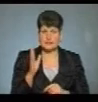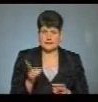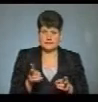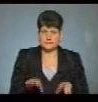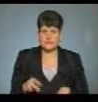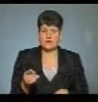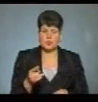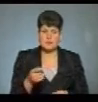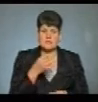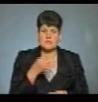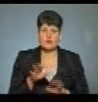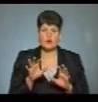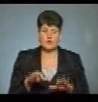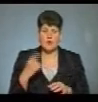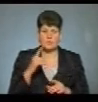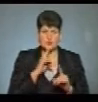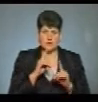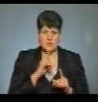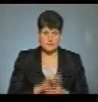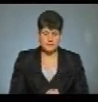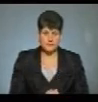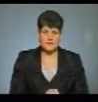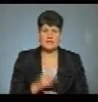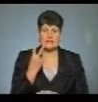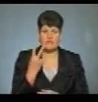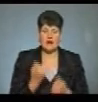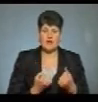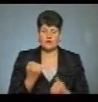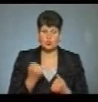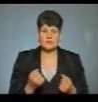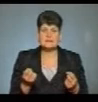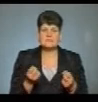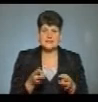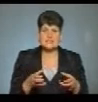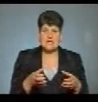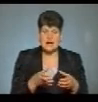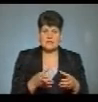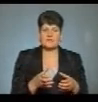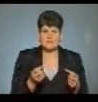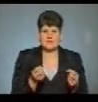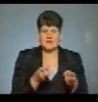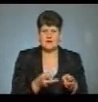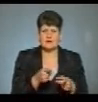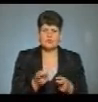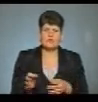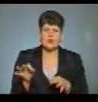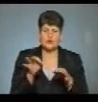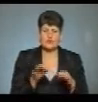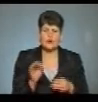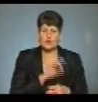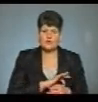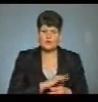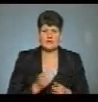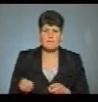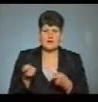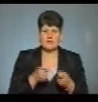Тернополі, розповів голова обласної ради Віктор Овчарук. Два автомобілі спеціалізовані, їх використовуватимуть для перевезення пацієнтів до